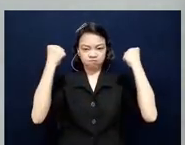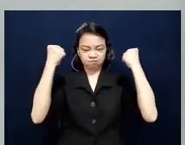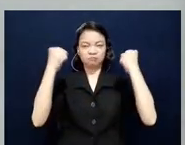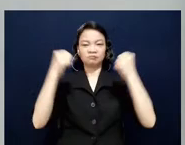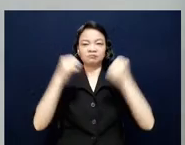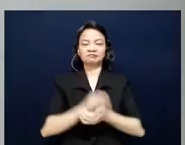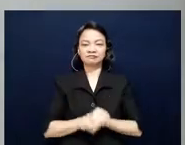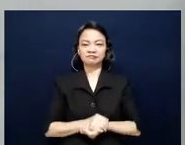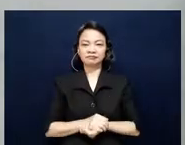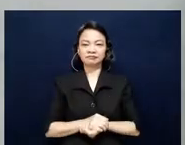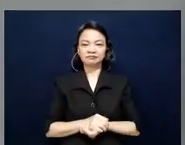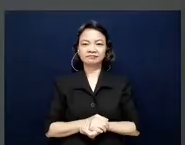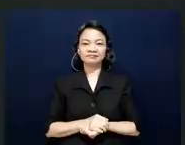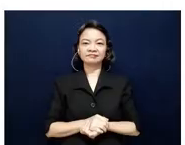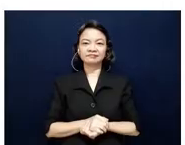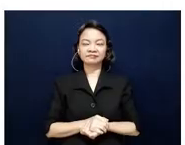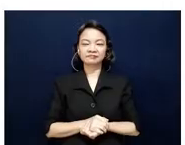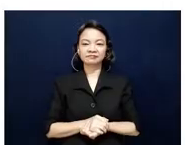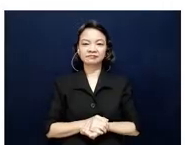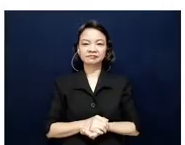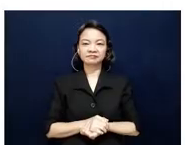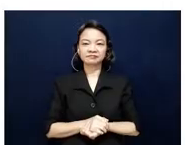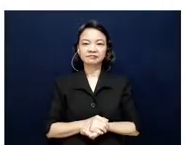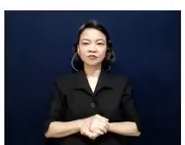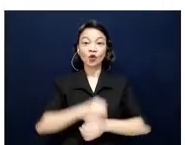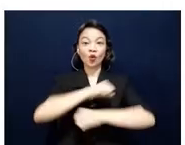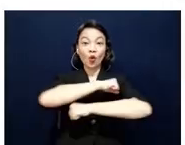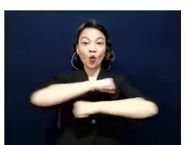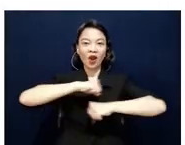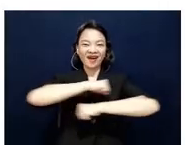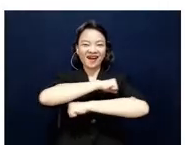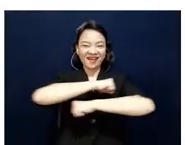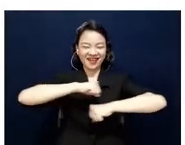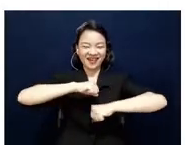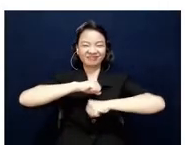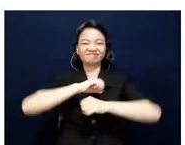dan berolahraga.